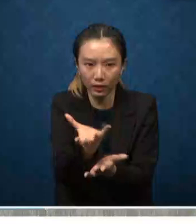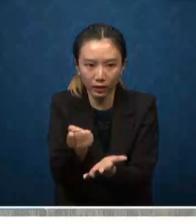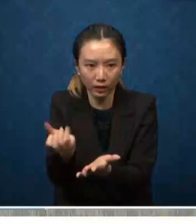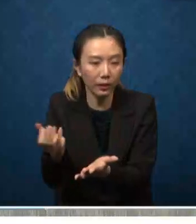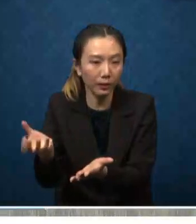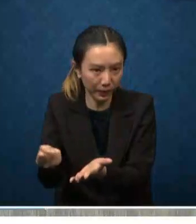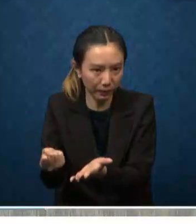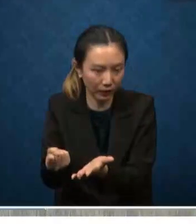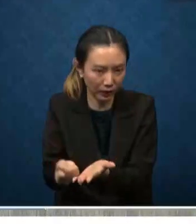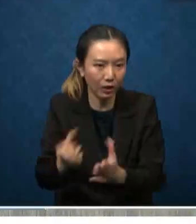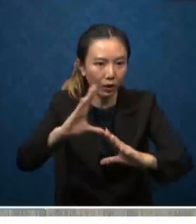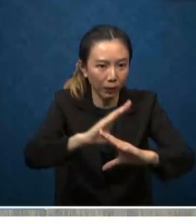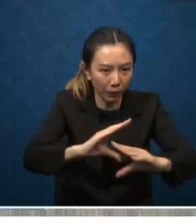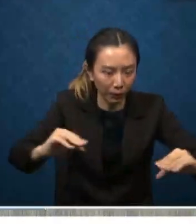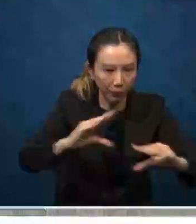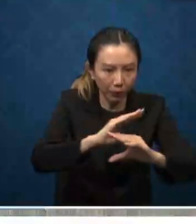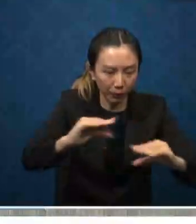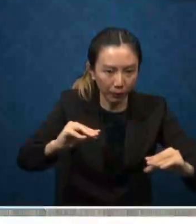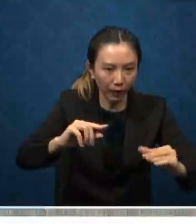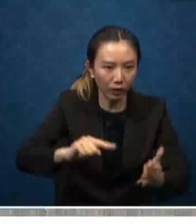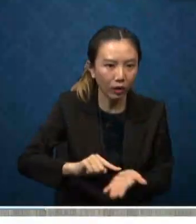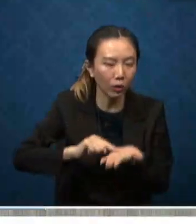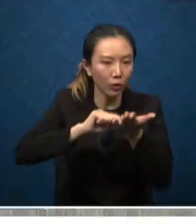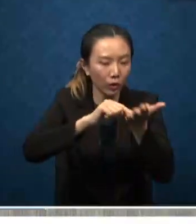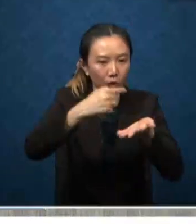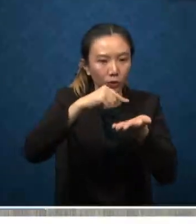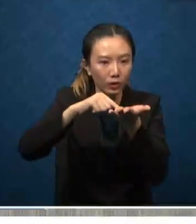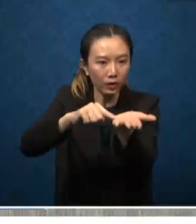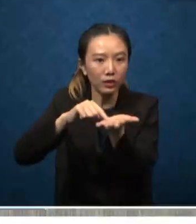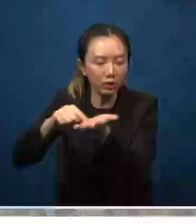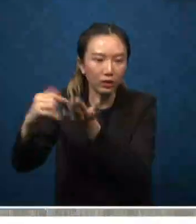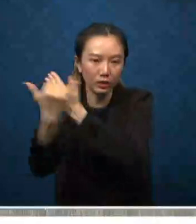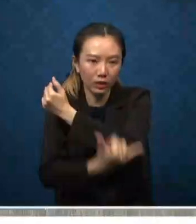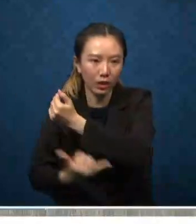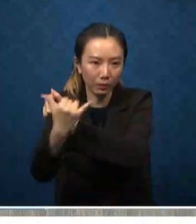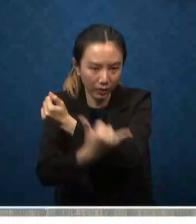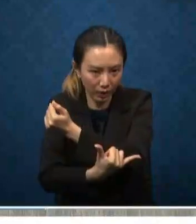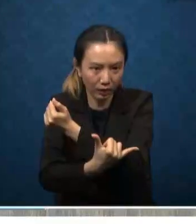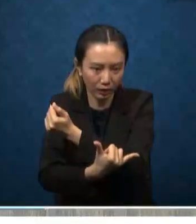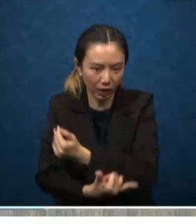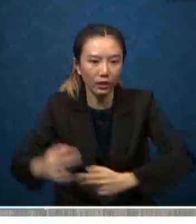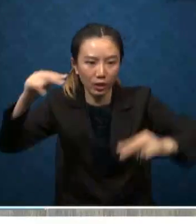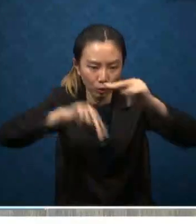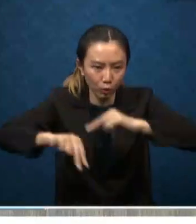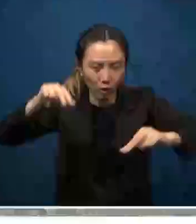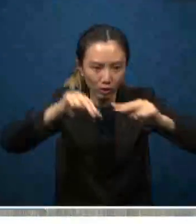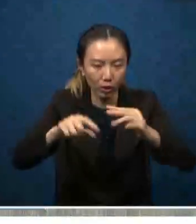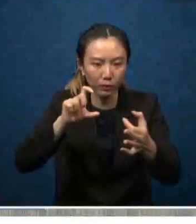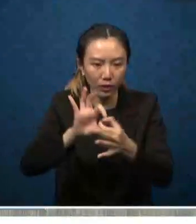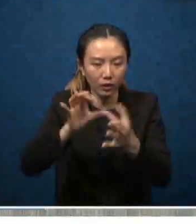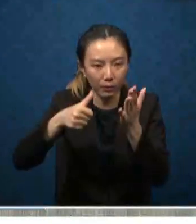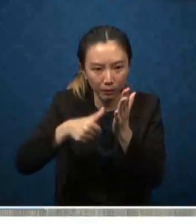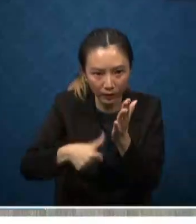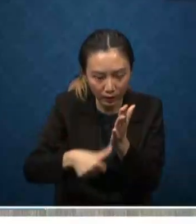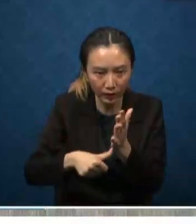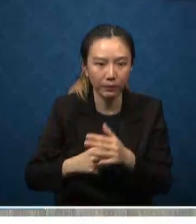จะถูกแลกเปลี่ยนไปยังประเทศอื่นเพื่อวัตถุประสงค์ในการตรวจสอบภาษีซึ่ง